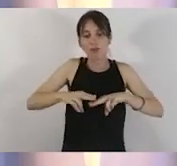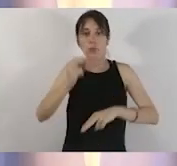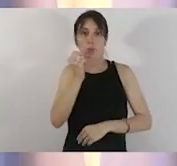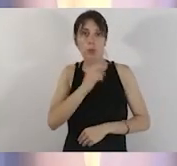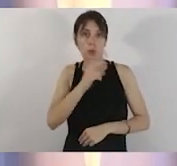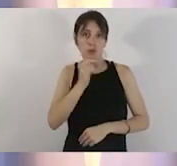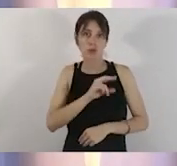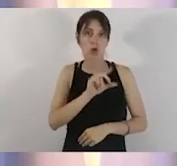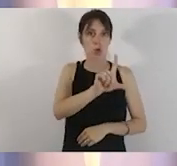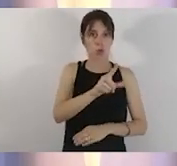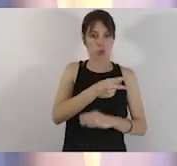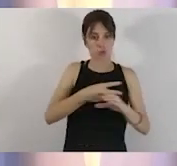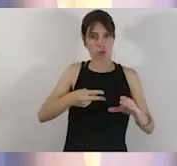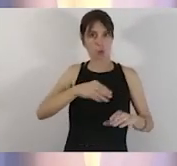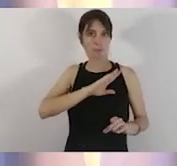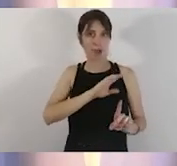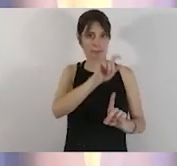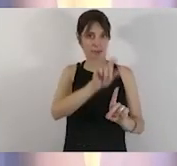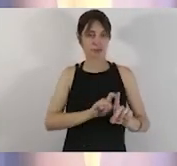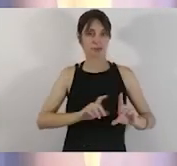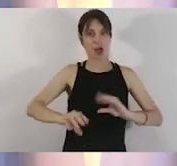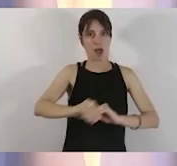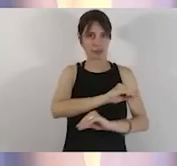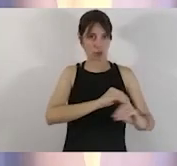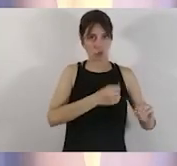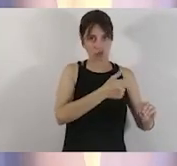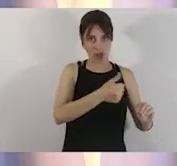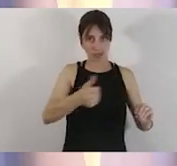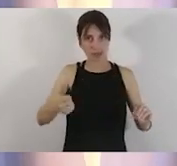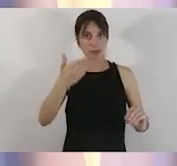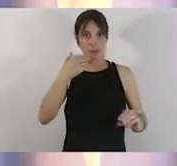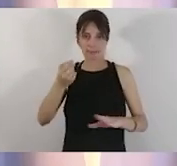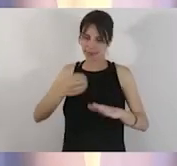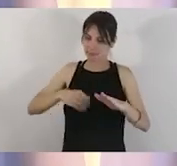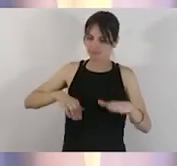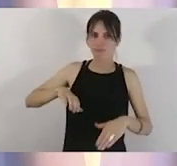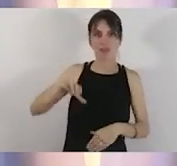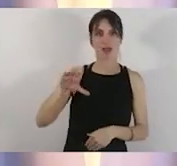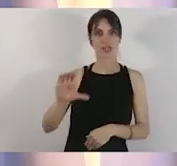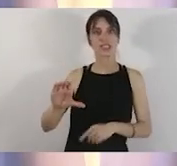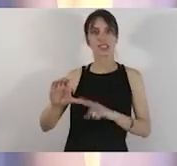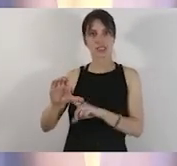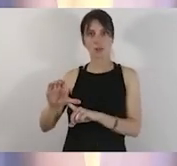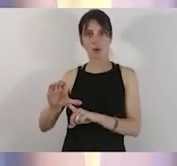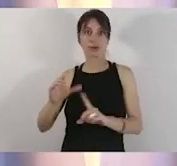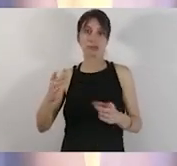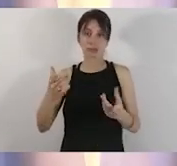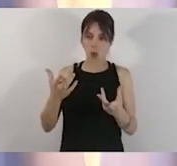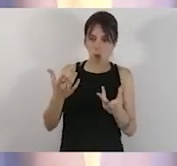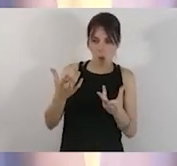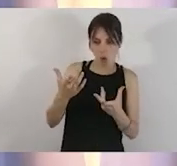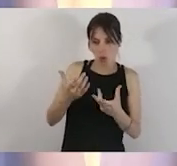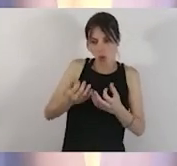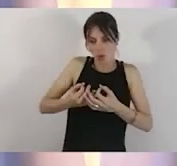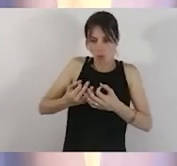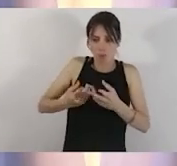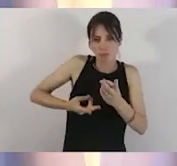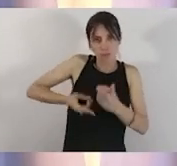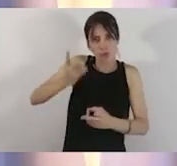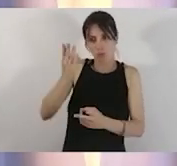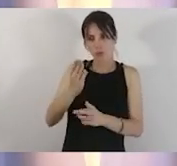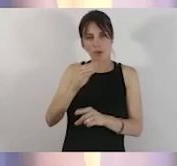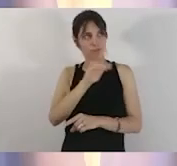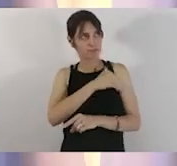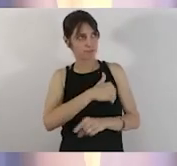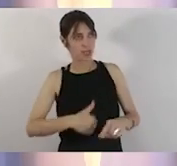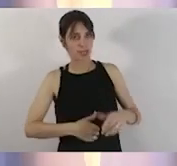c'est 2 euros par habitant, et quand on a des investissements importants, on le voit avec la mairie centrale. Et puis, il y a eu